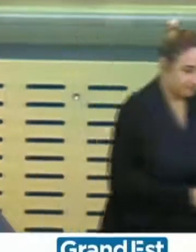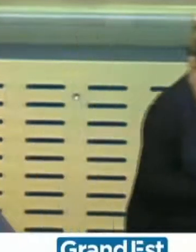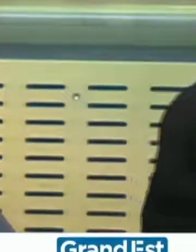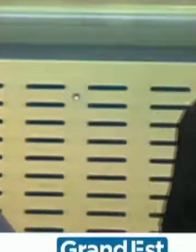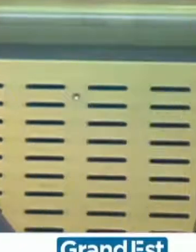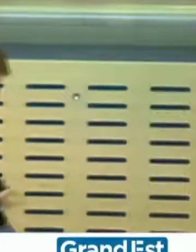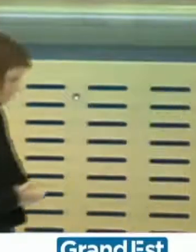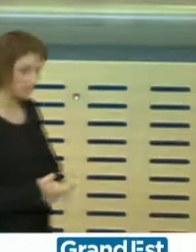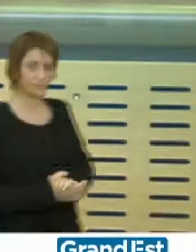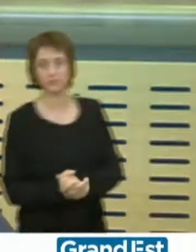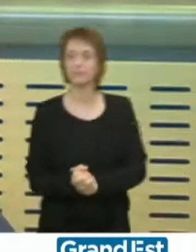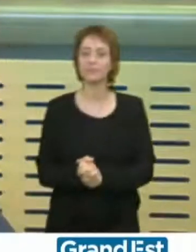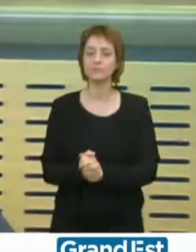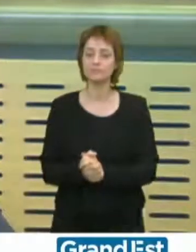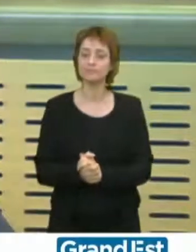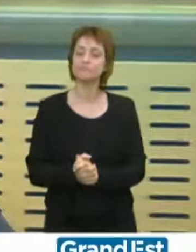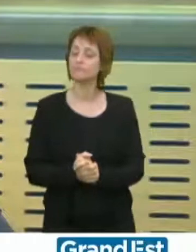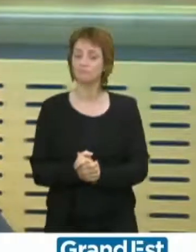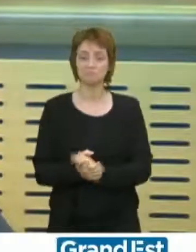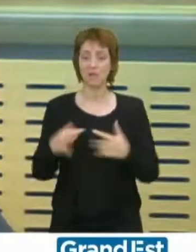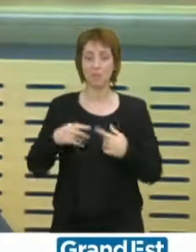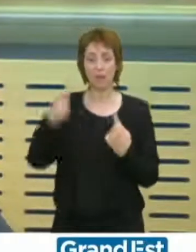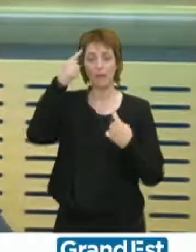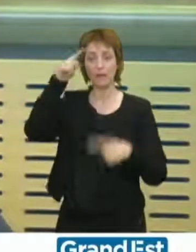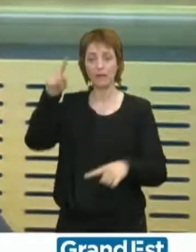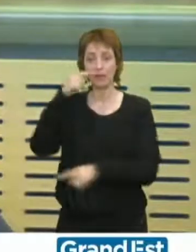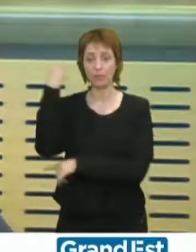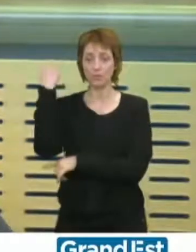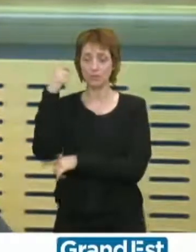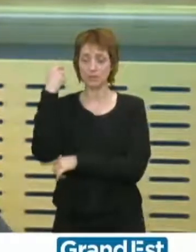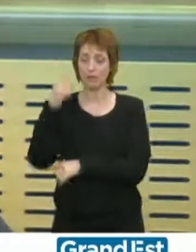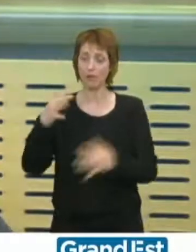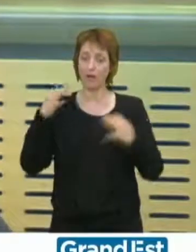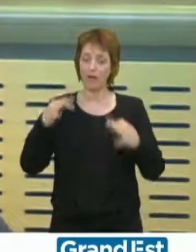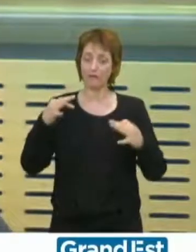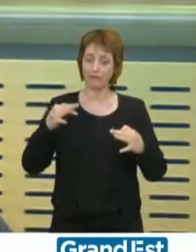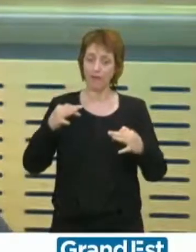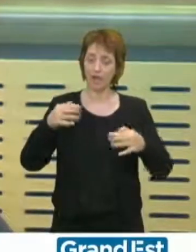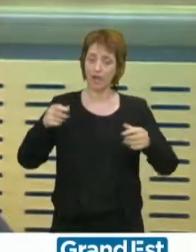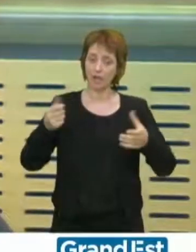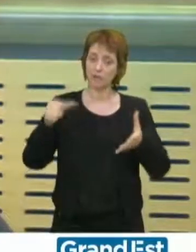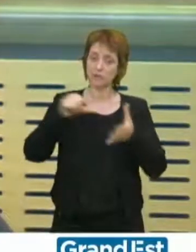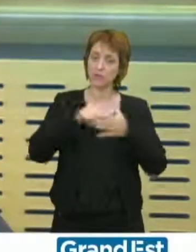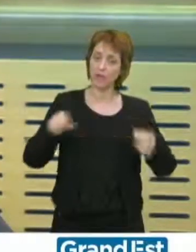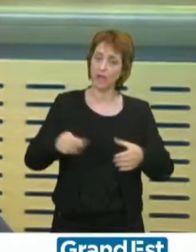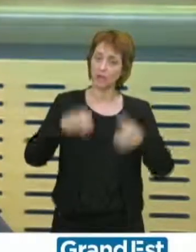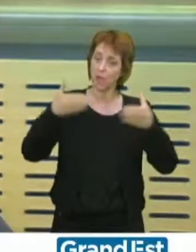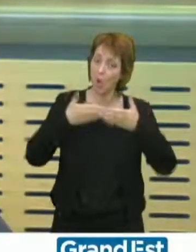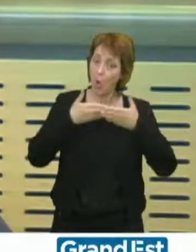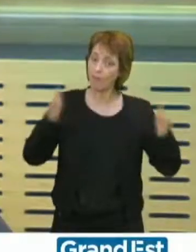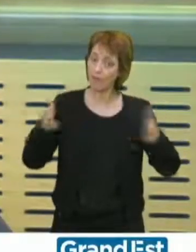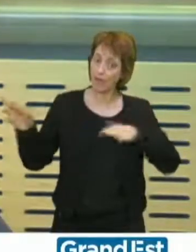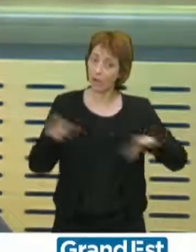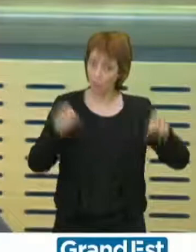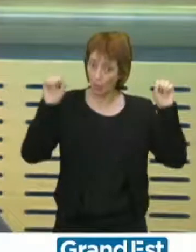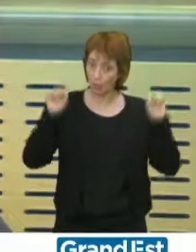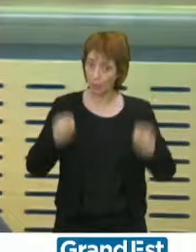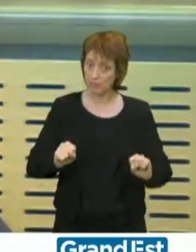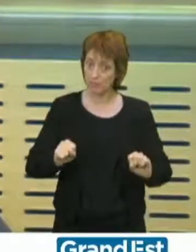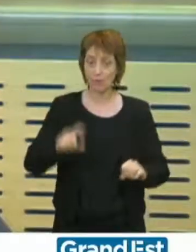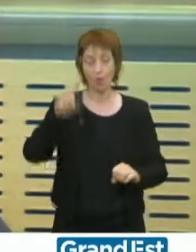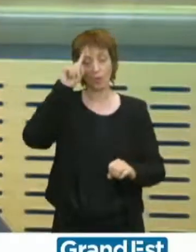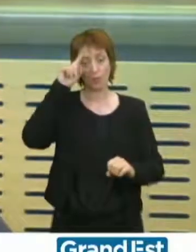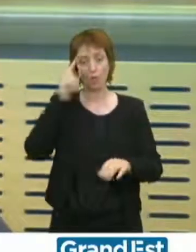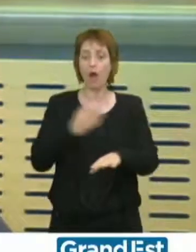en fait il est possible de rouvrir fessenheim d'abord parce que les opérations à réaliser entre 2020 et 2025 vise uniquement à nettoyer des